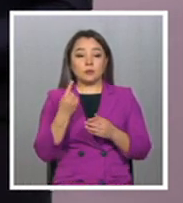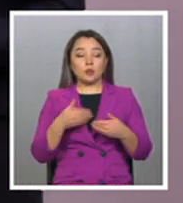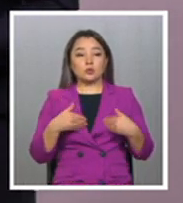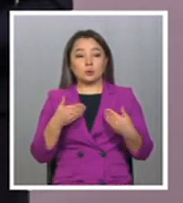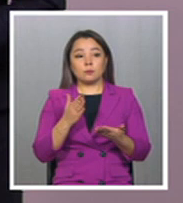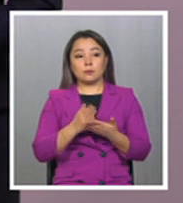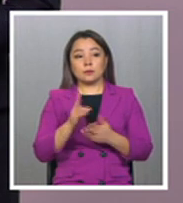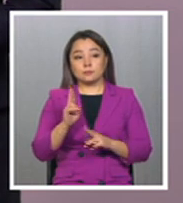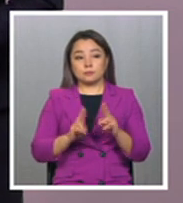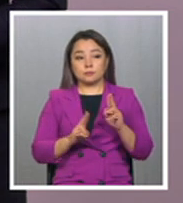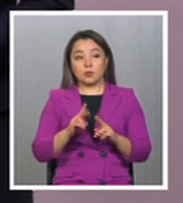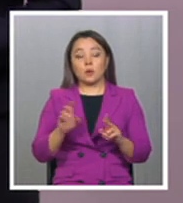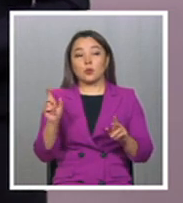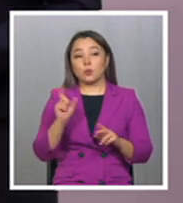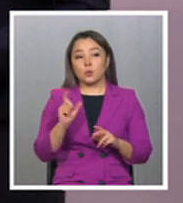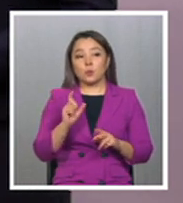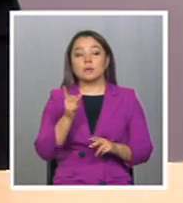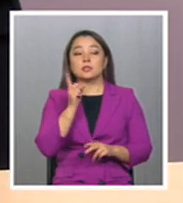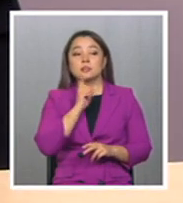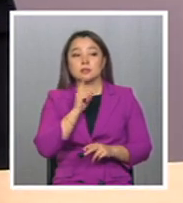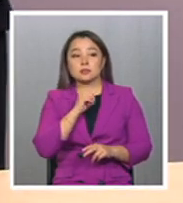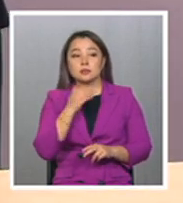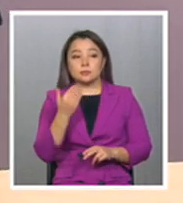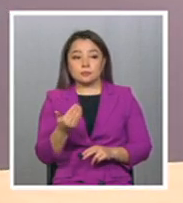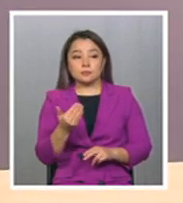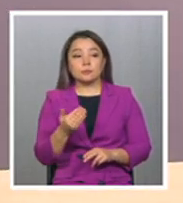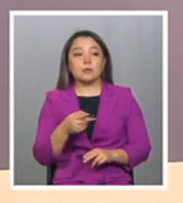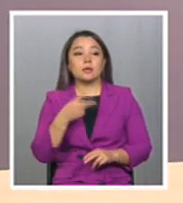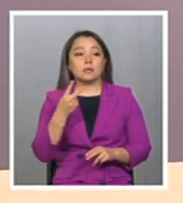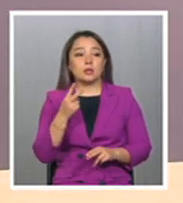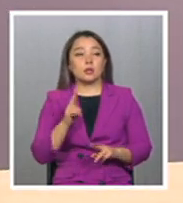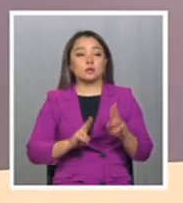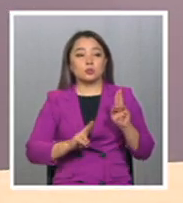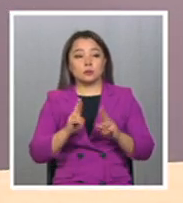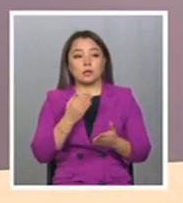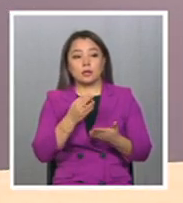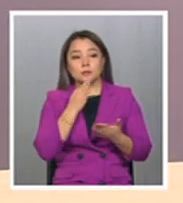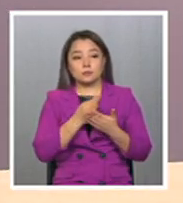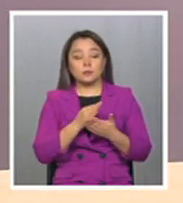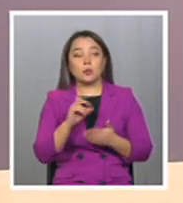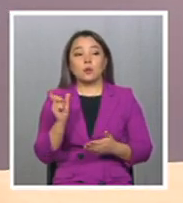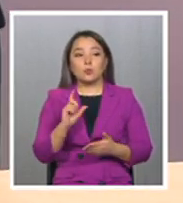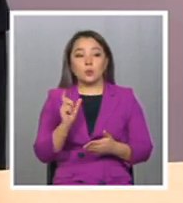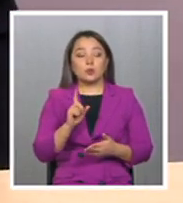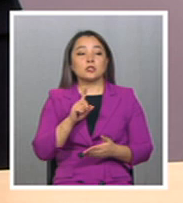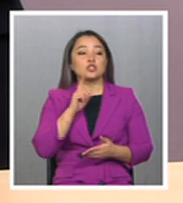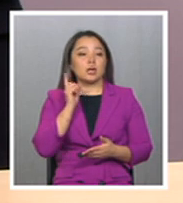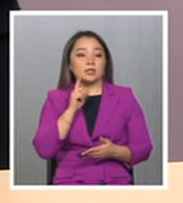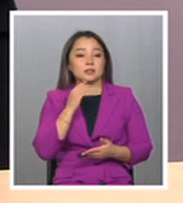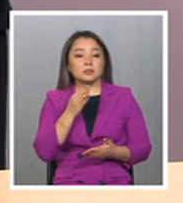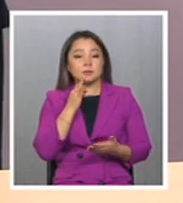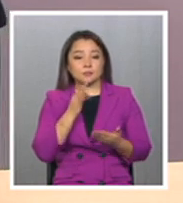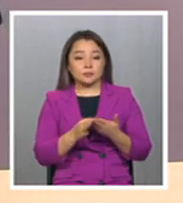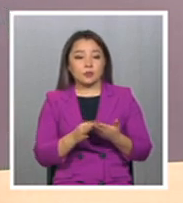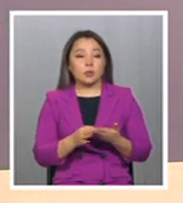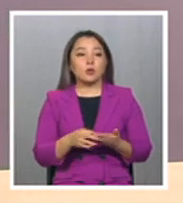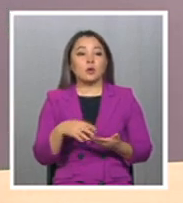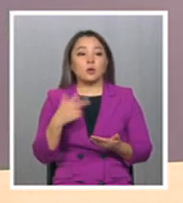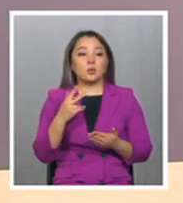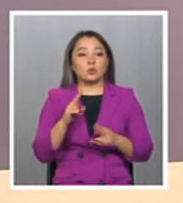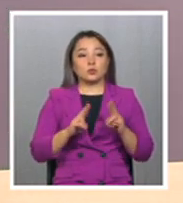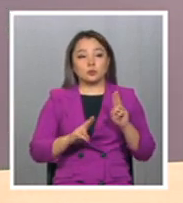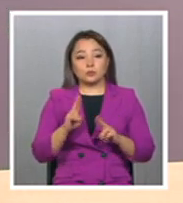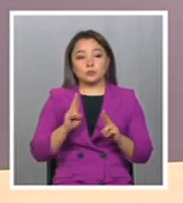нұсқасы – көк қызыл. Екінші нұсқасы – көк жасыл. Үшінші